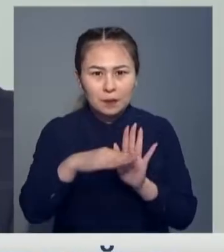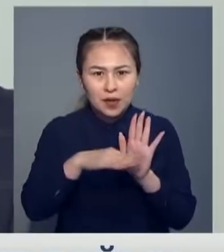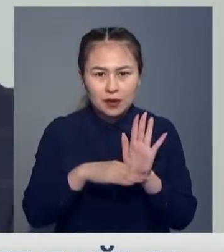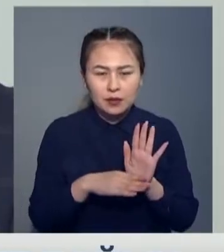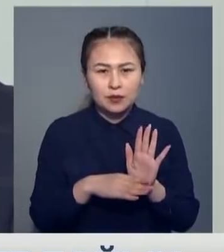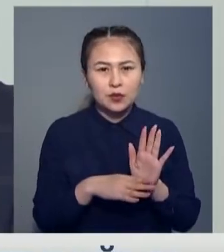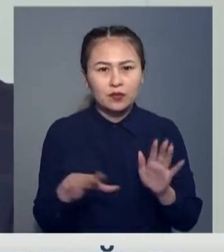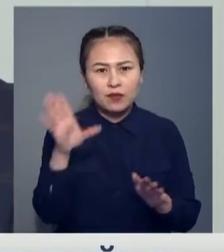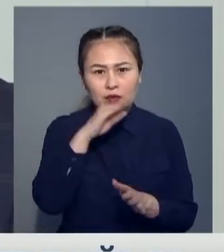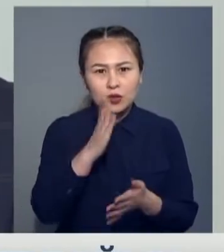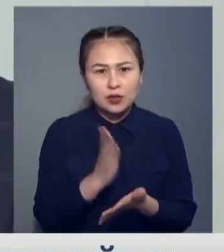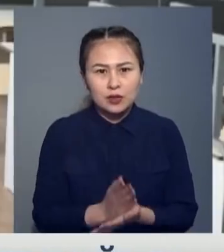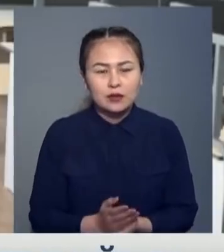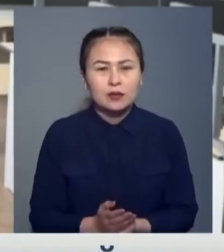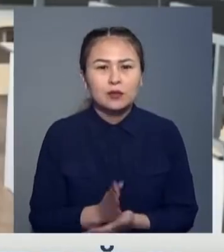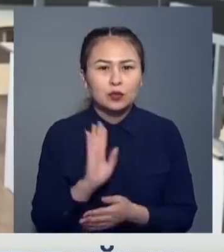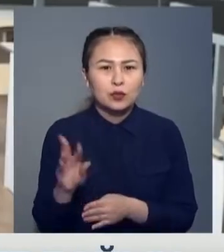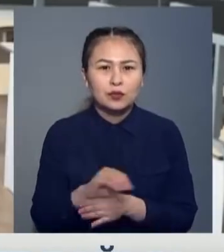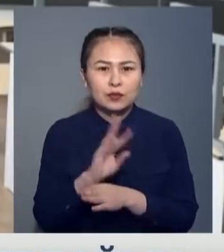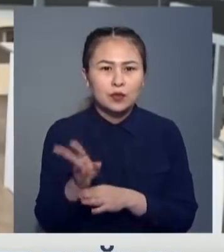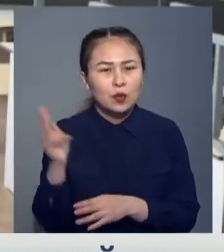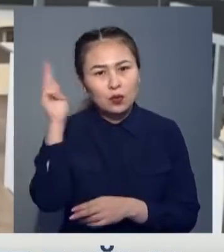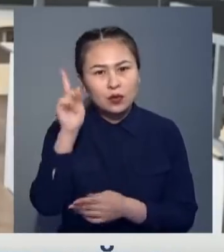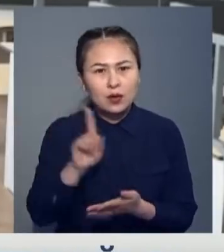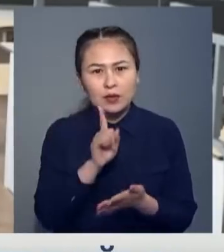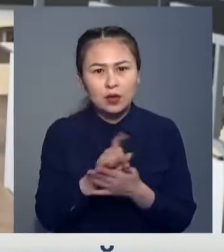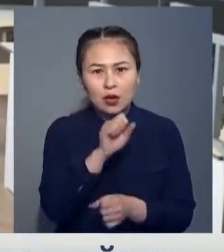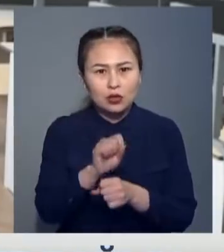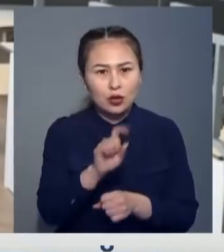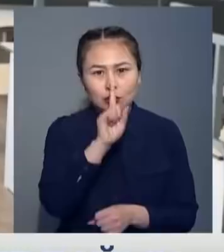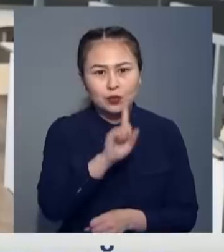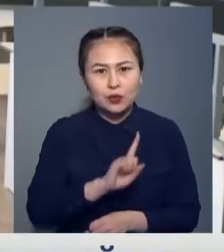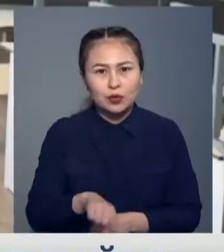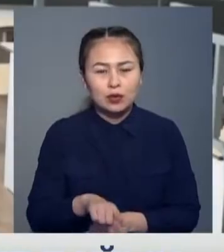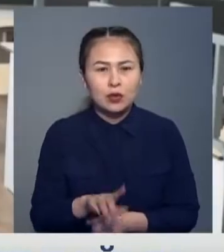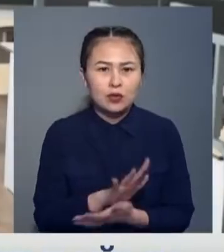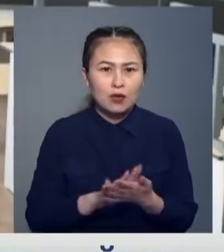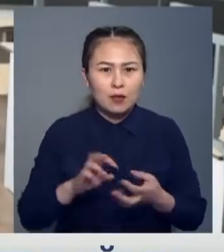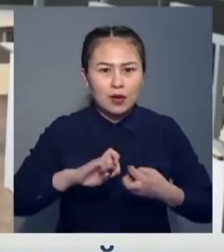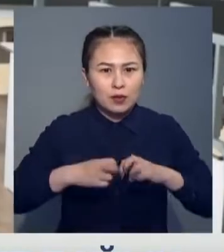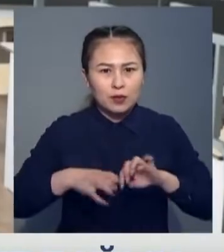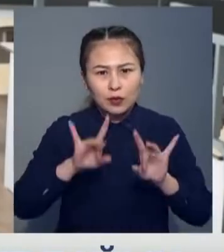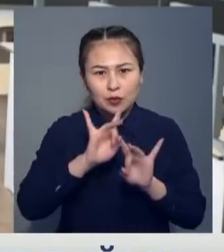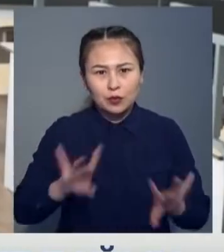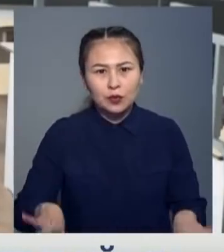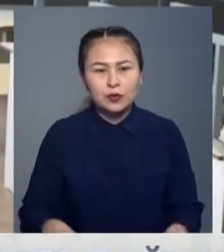біз бұл мүмкіндікті қамтамасыз етеміз. Яғни білім беру үрдісі тоқтамайды. Онда ешқандай кедергі жасалмайды.